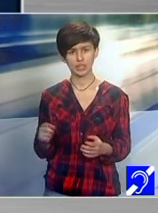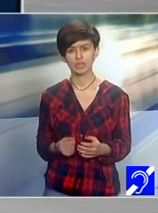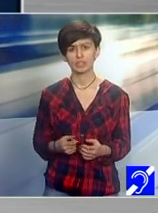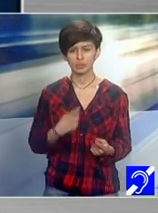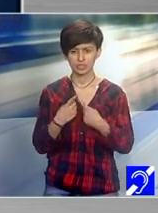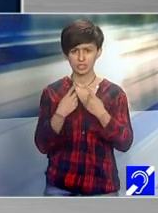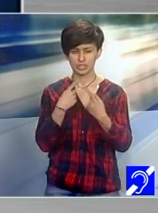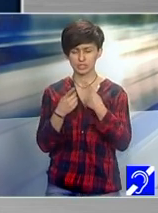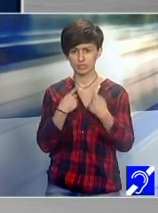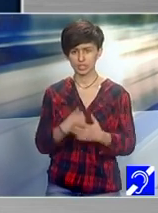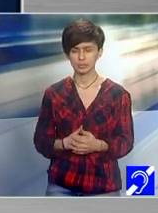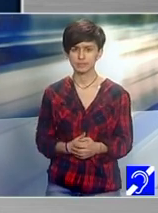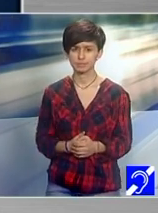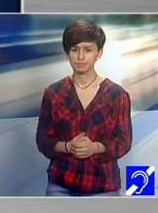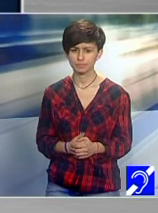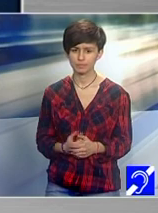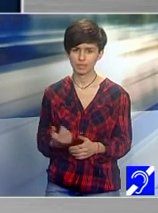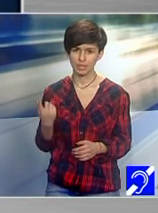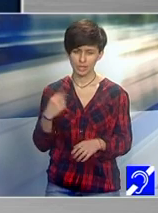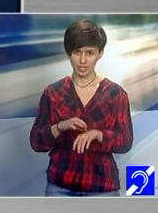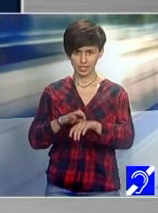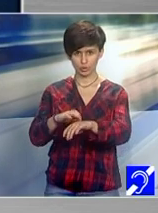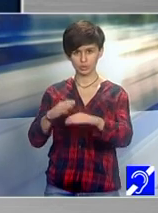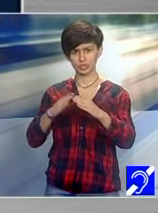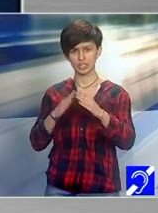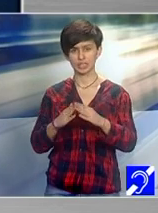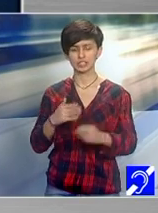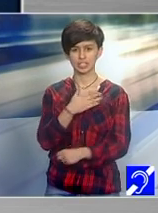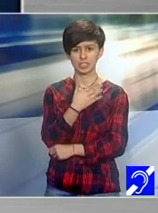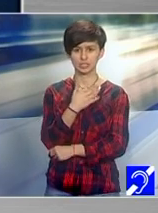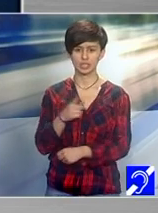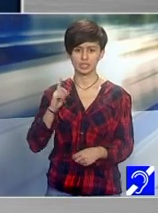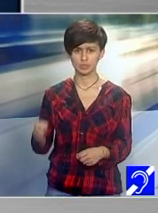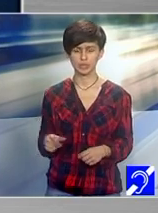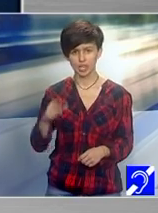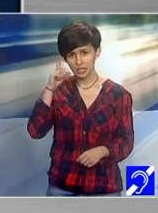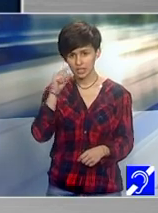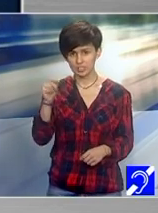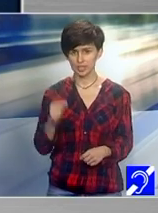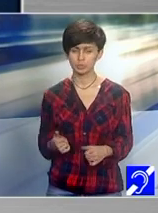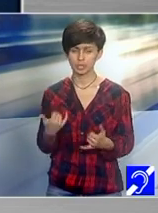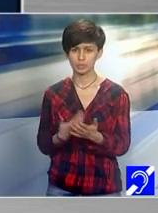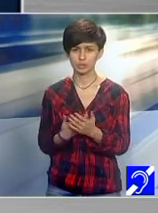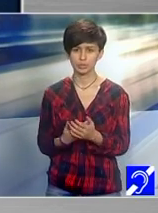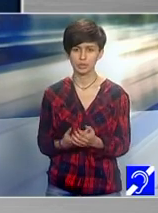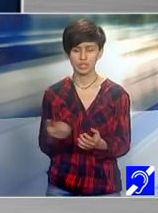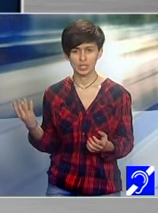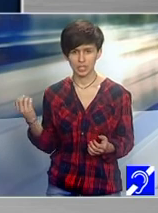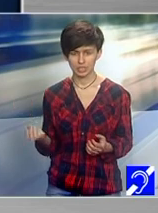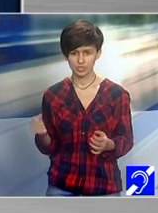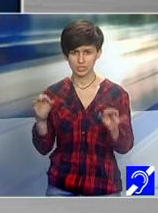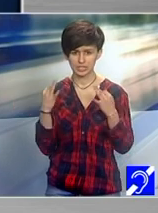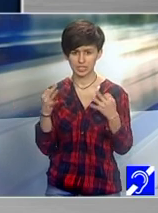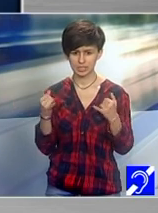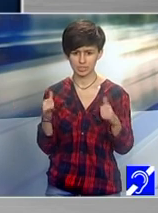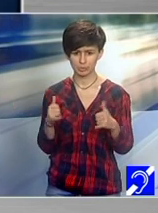om, a condus Casa Națională, trecinea să răspundă pentru ce s-a întâmplat. Colegii de la Medicina de Familie depind foarte mult de